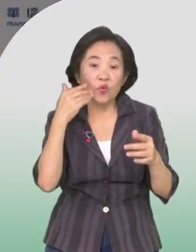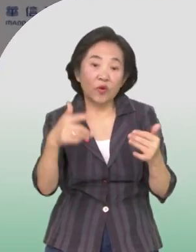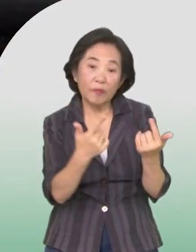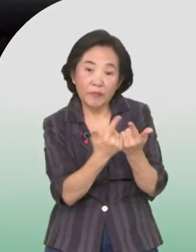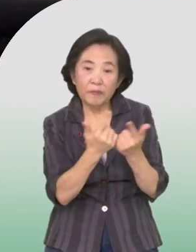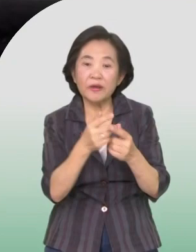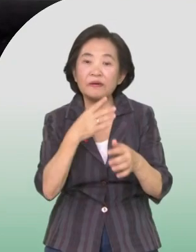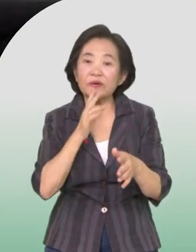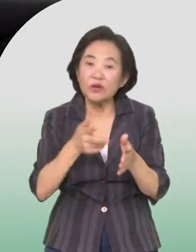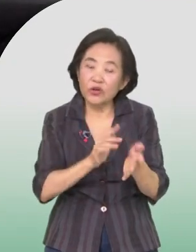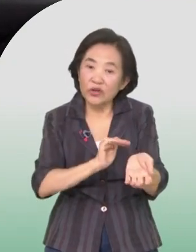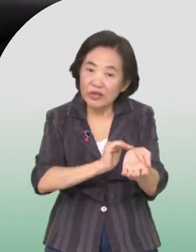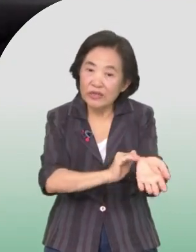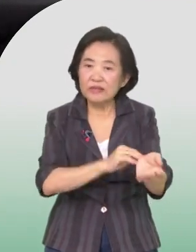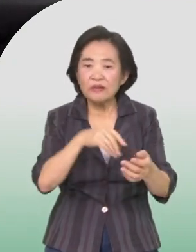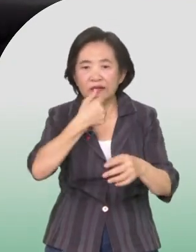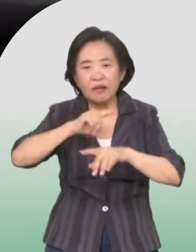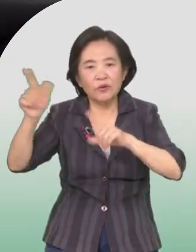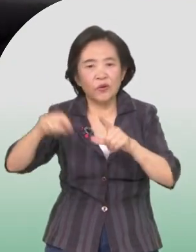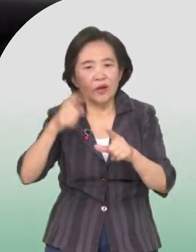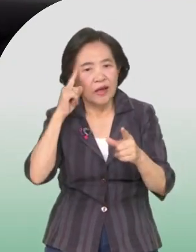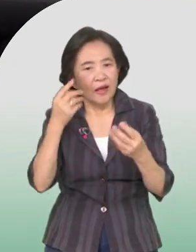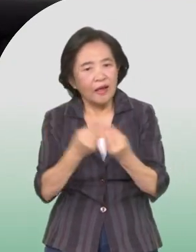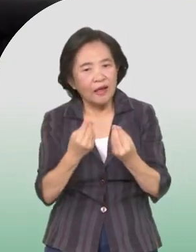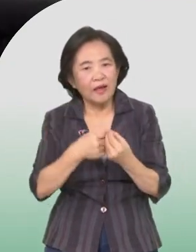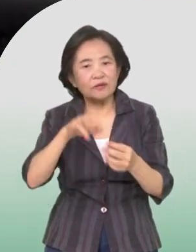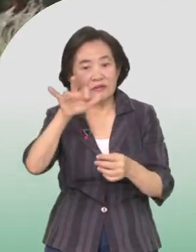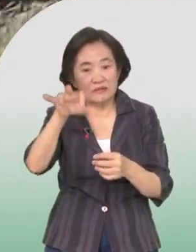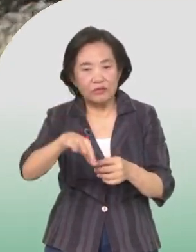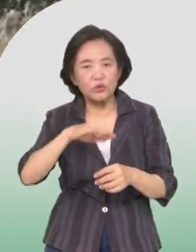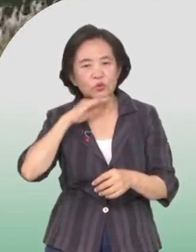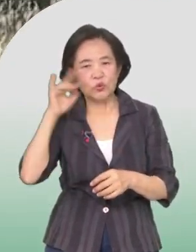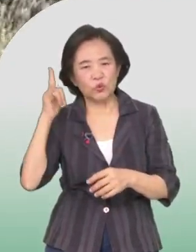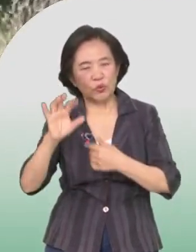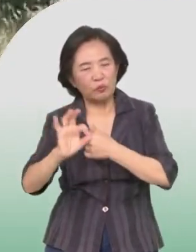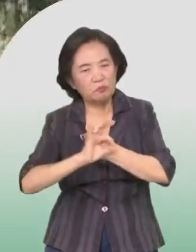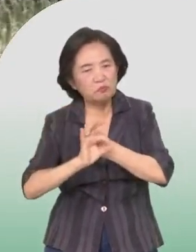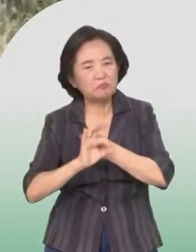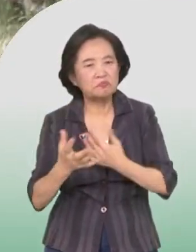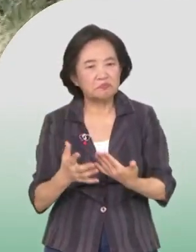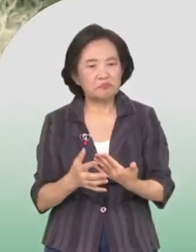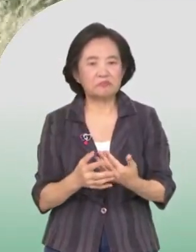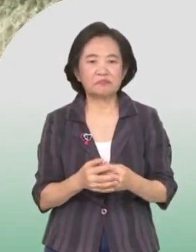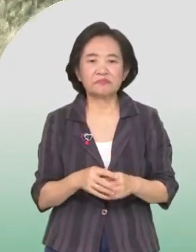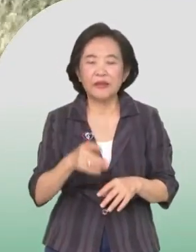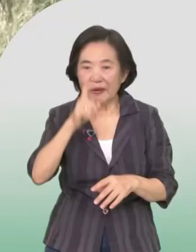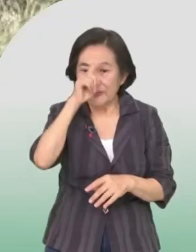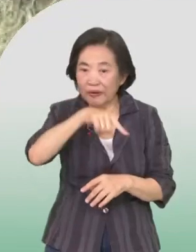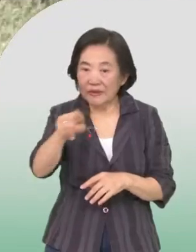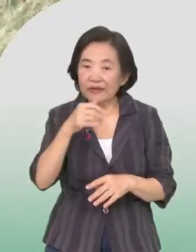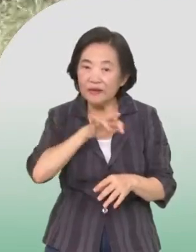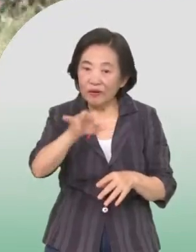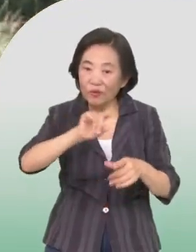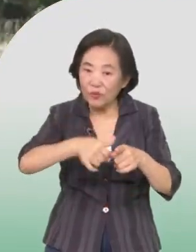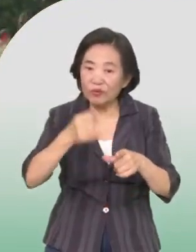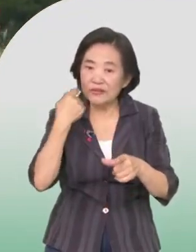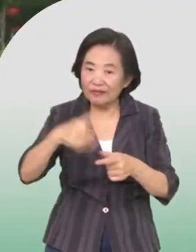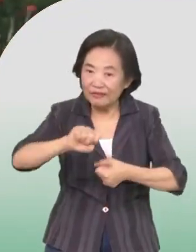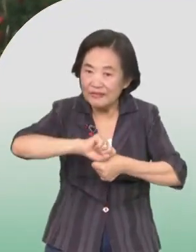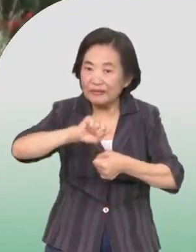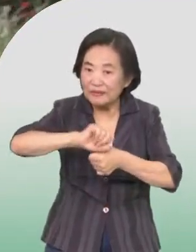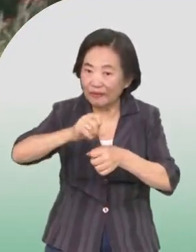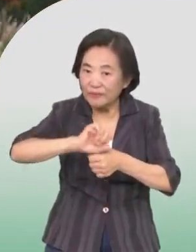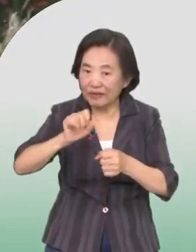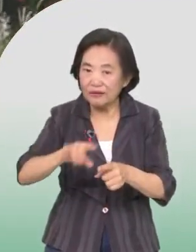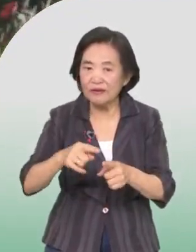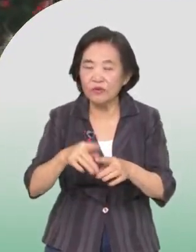潘公也看医生的推动民众，像做得多机场的后部等款啊，地方做羡慕航空公司做得加开标识，